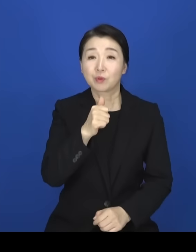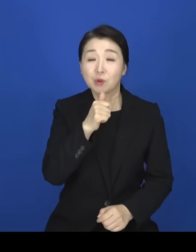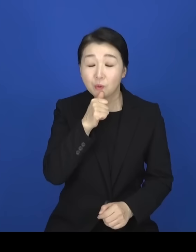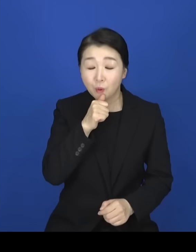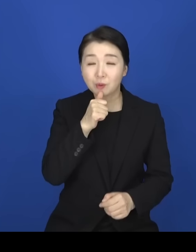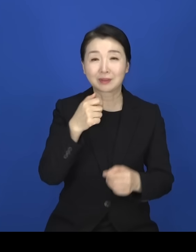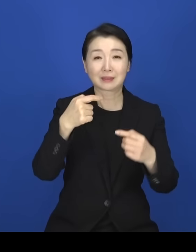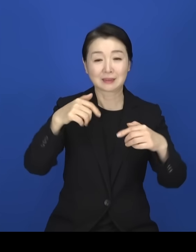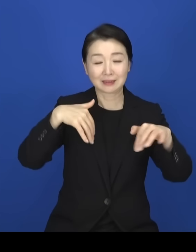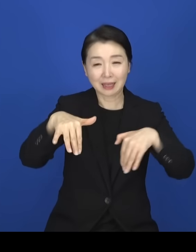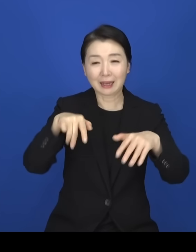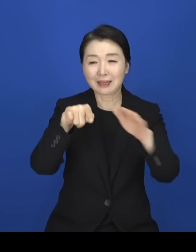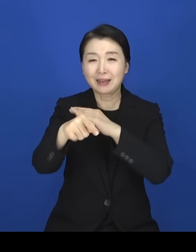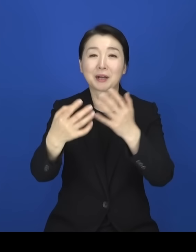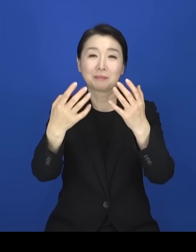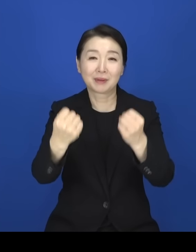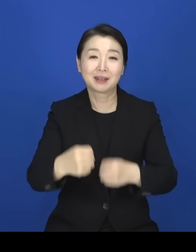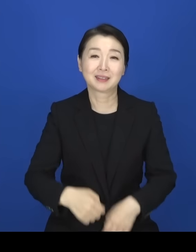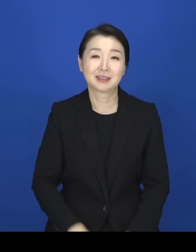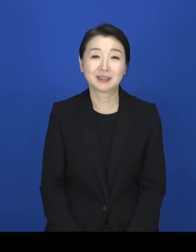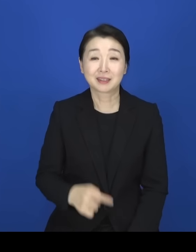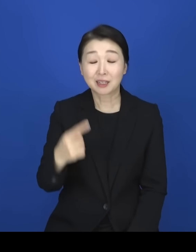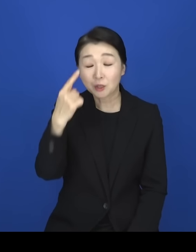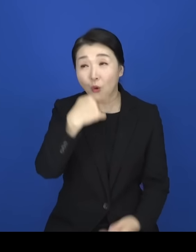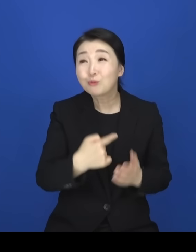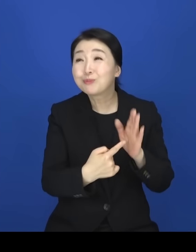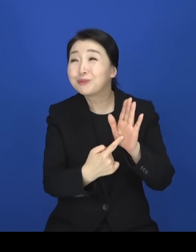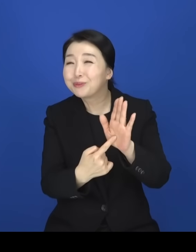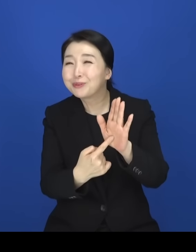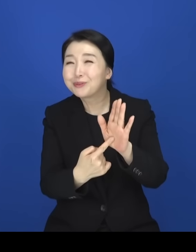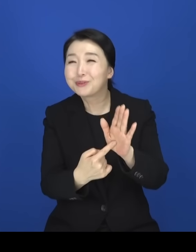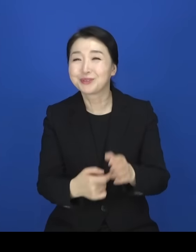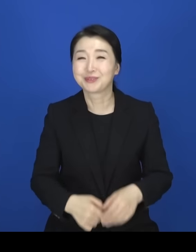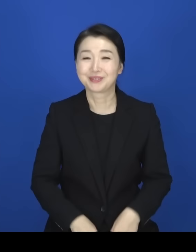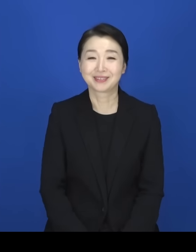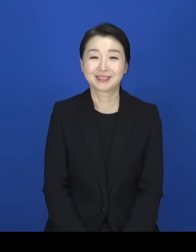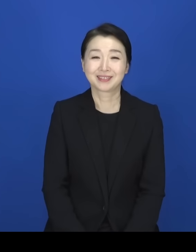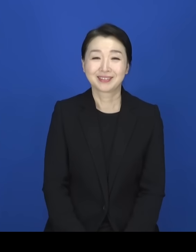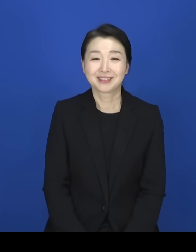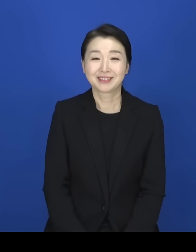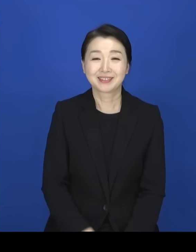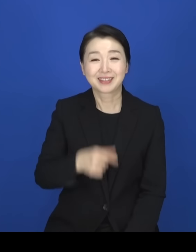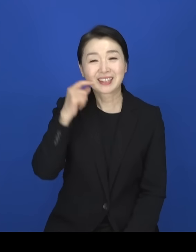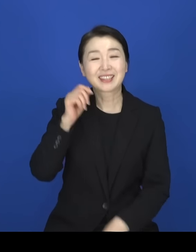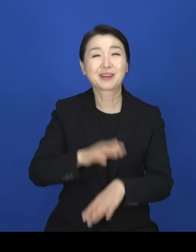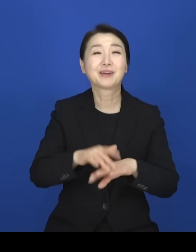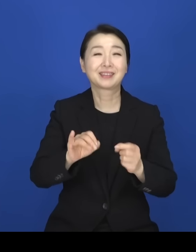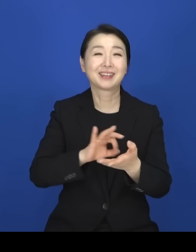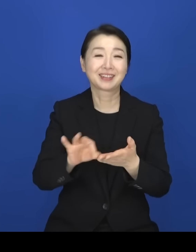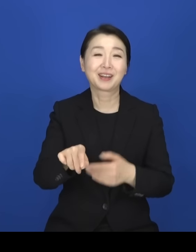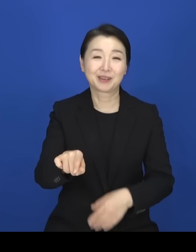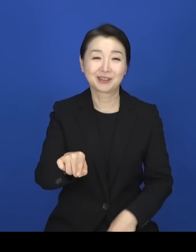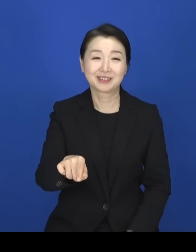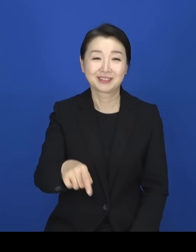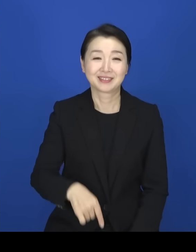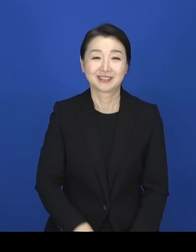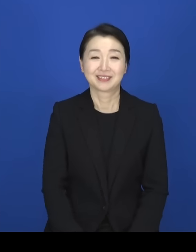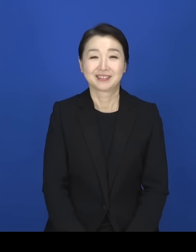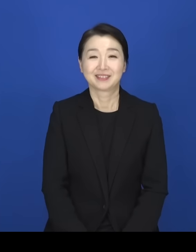출몰을 했죠. 거기 가서 이제 얼굴 보여주면서 이제 인기를 헛되이 썼죠. 인기를 헛되이